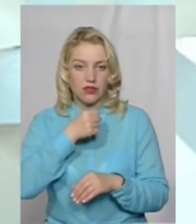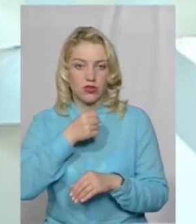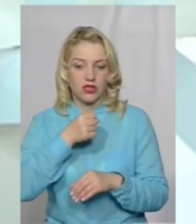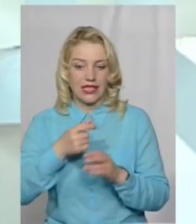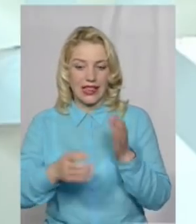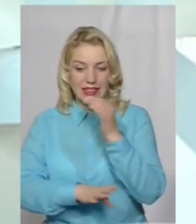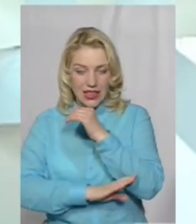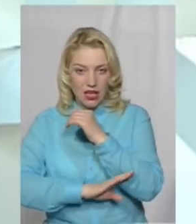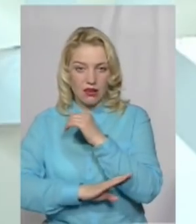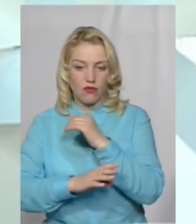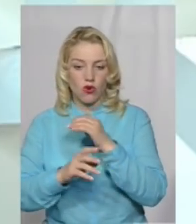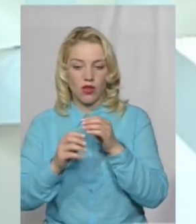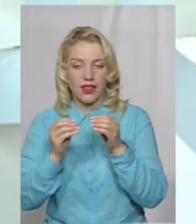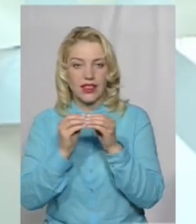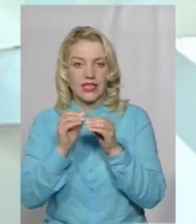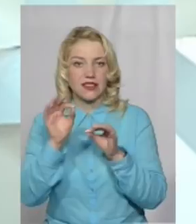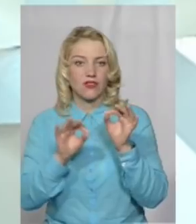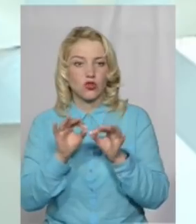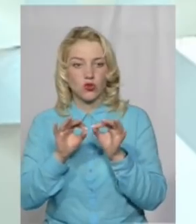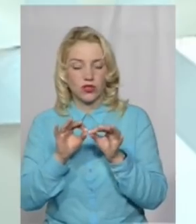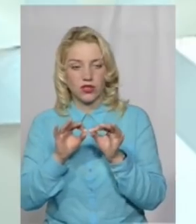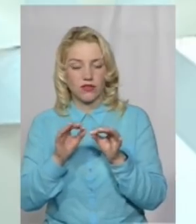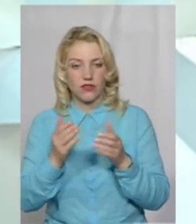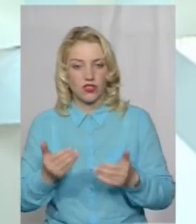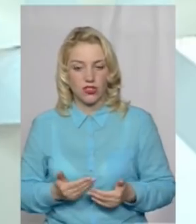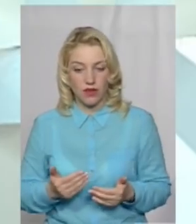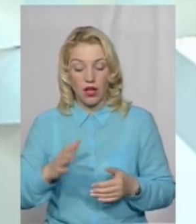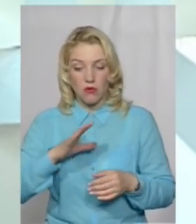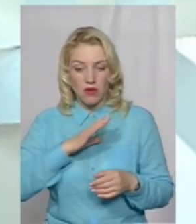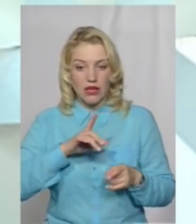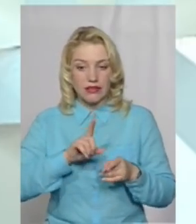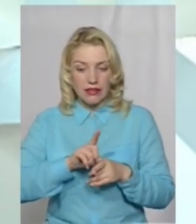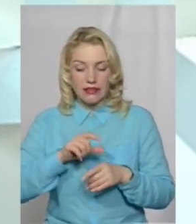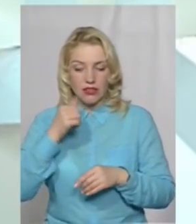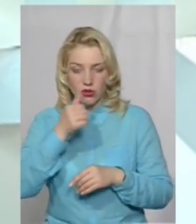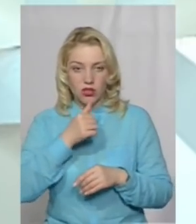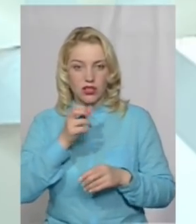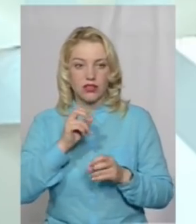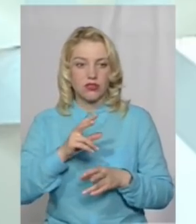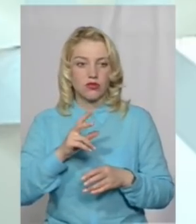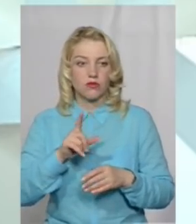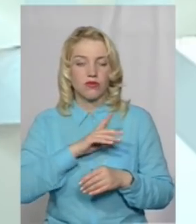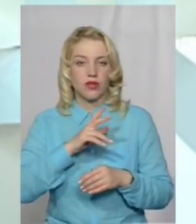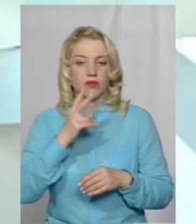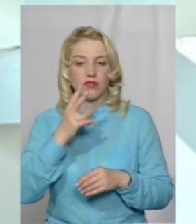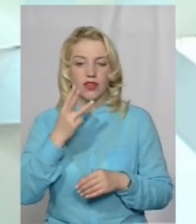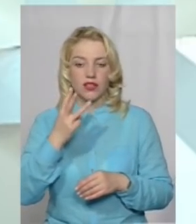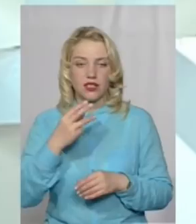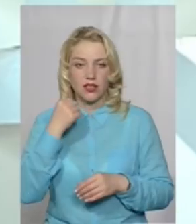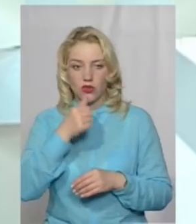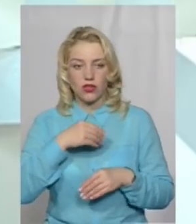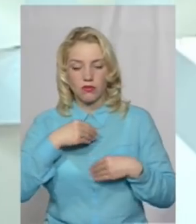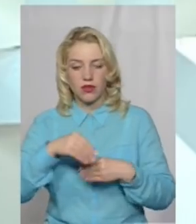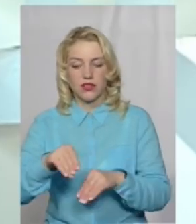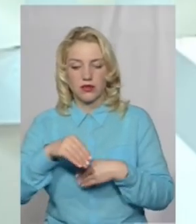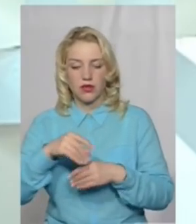10% цих дерев. Так? І бувають такі роки, що так, як і в сільському господарстві, вони пересівають, от, а ми буває, що по 2-3 роки пересаджуємо,